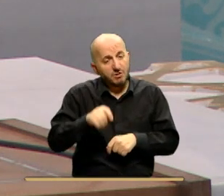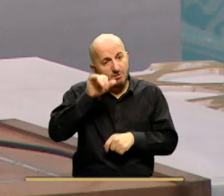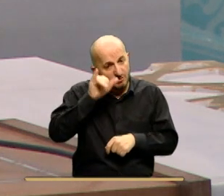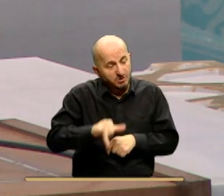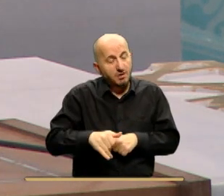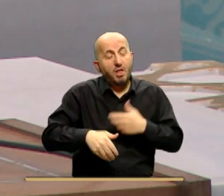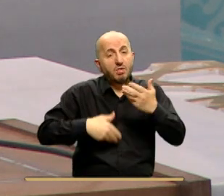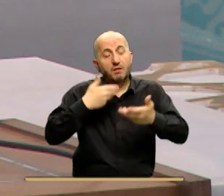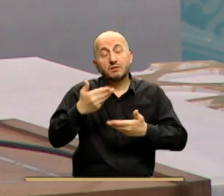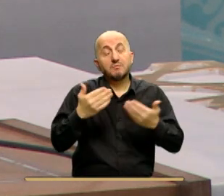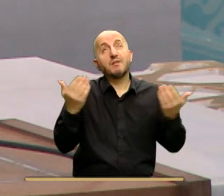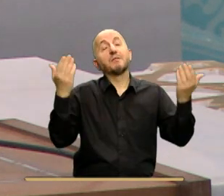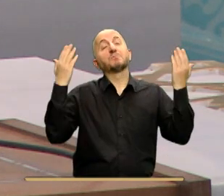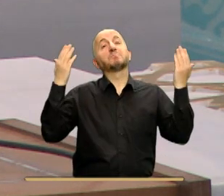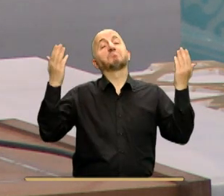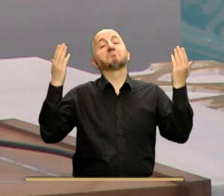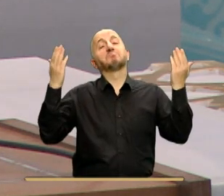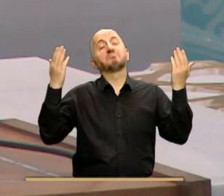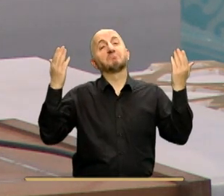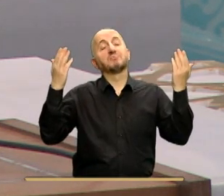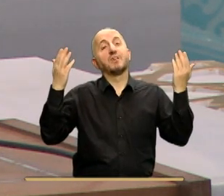bildirdim ey Rabbim.